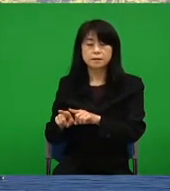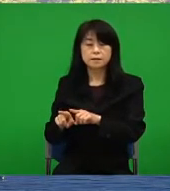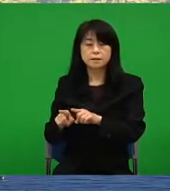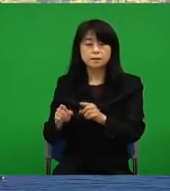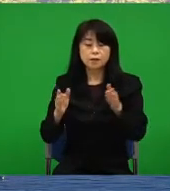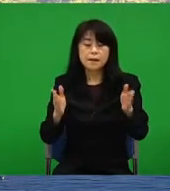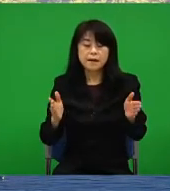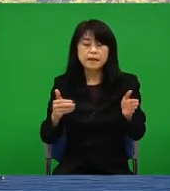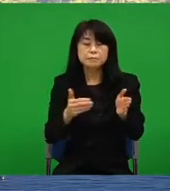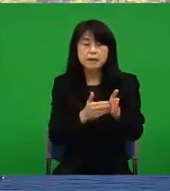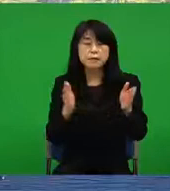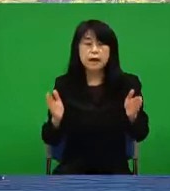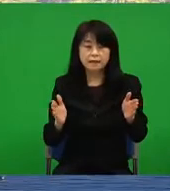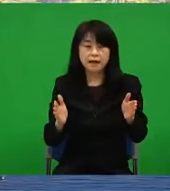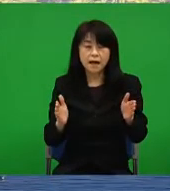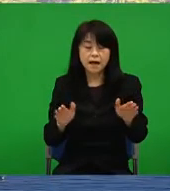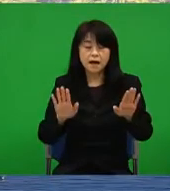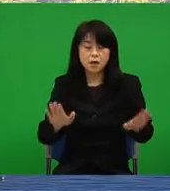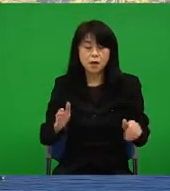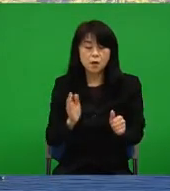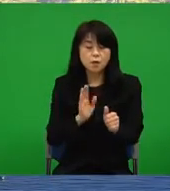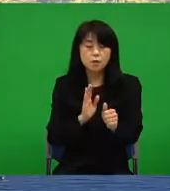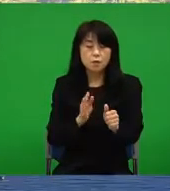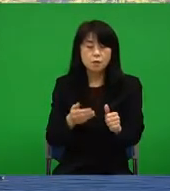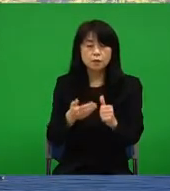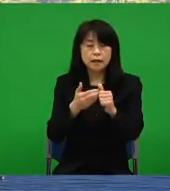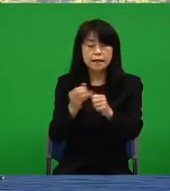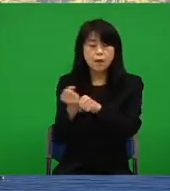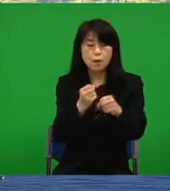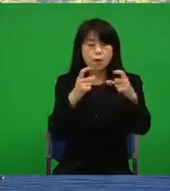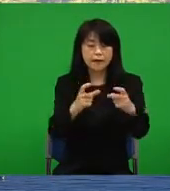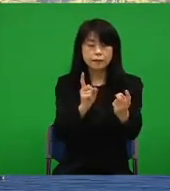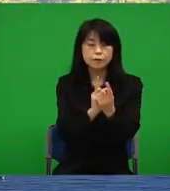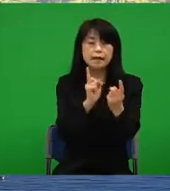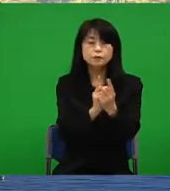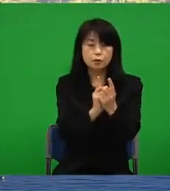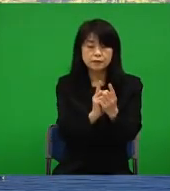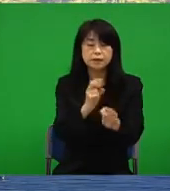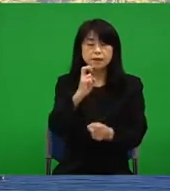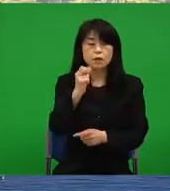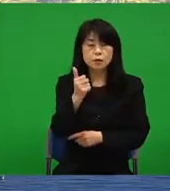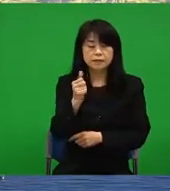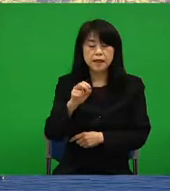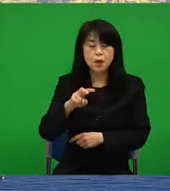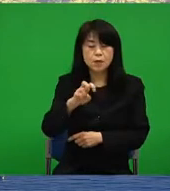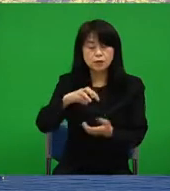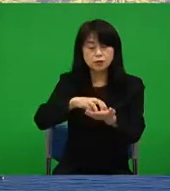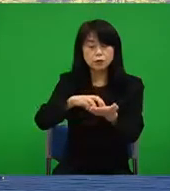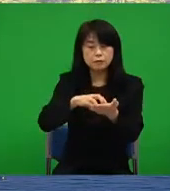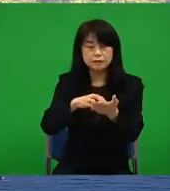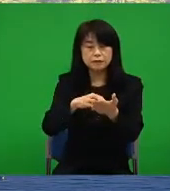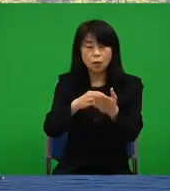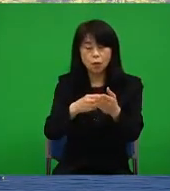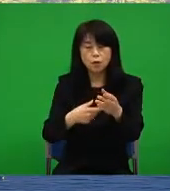ね、子育て応援券の対象サービスにロタウイルスワクチンを追加することにいたしま